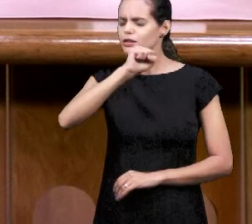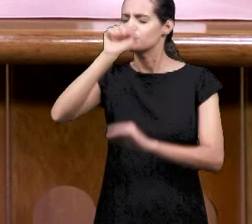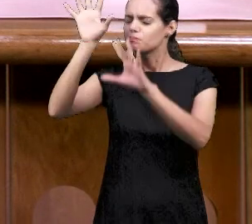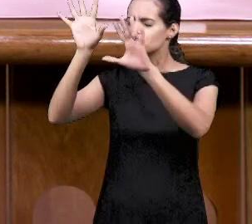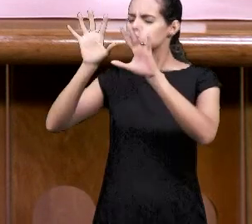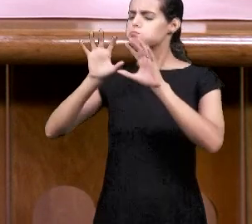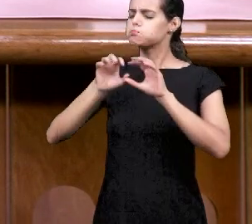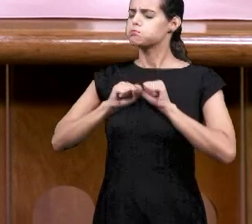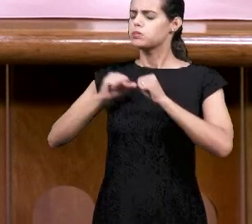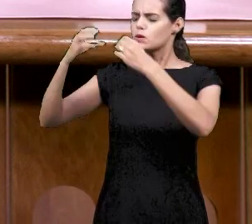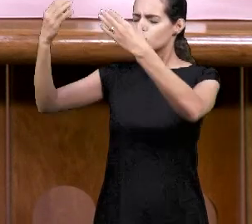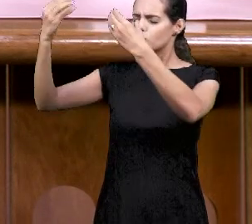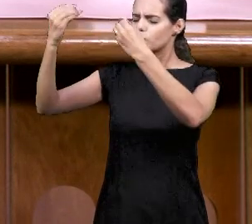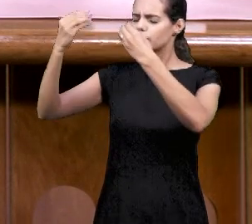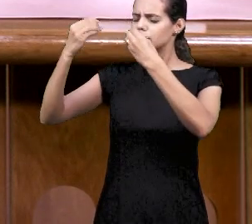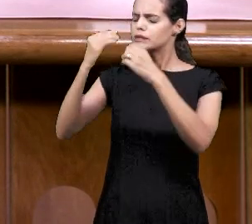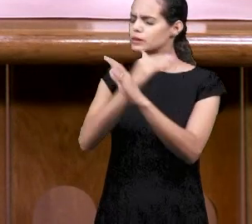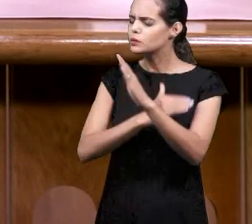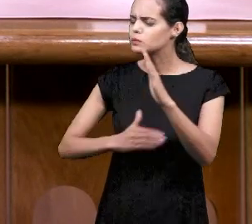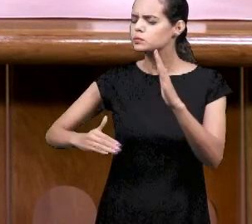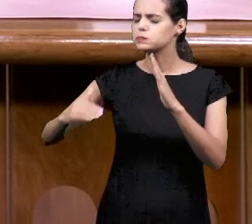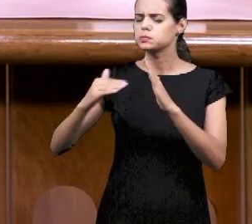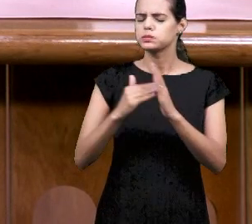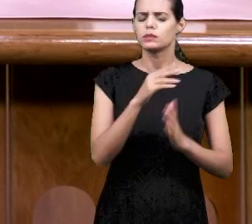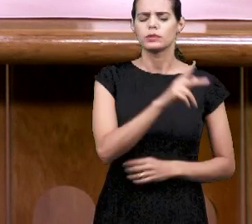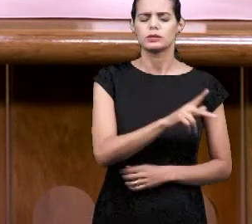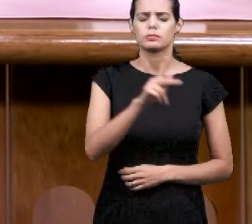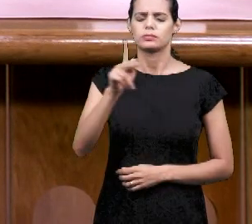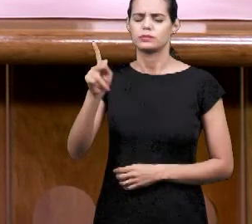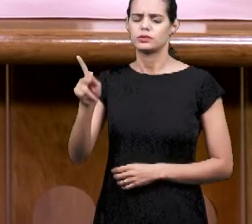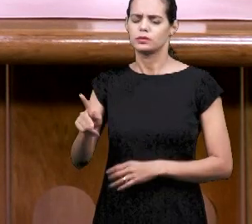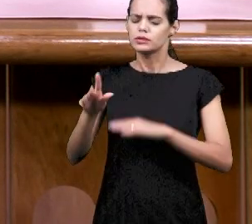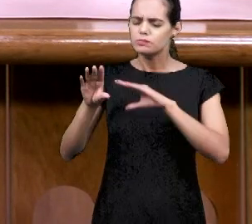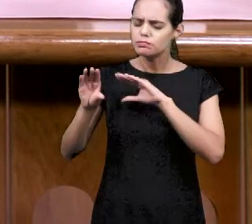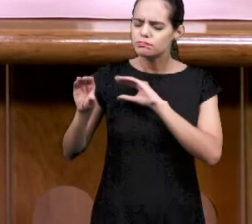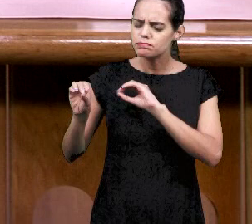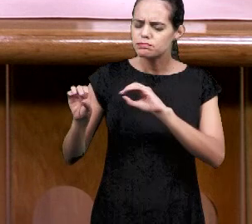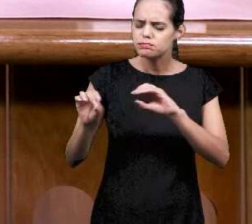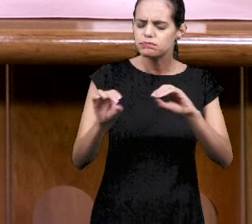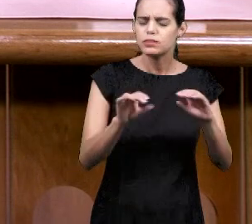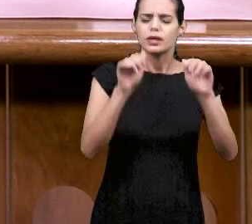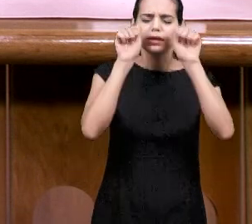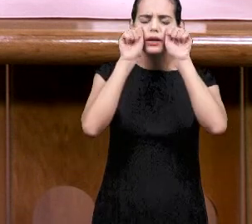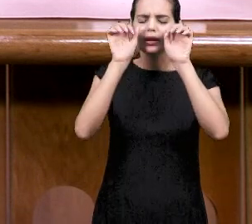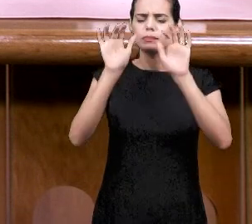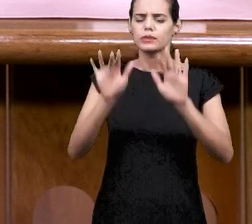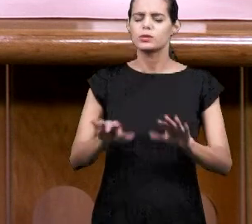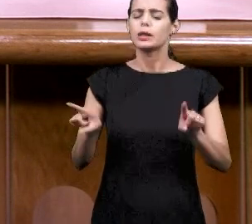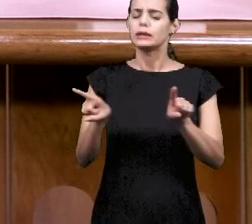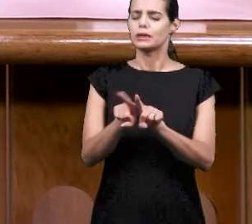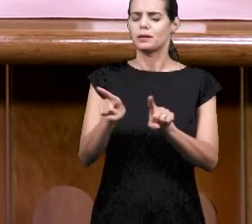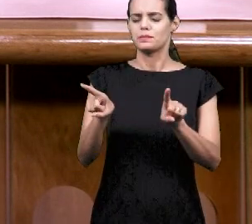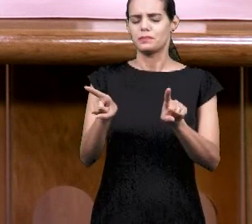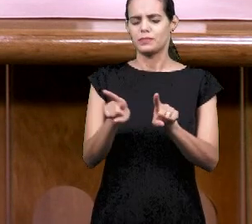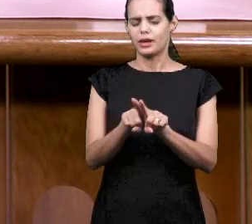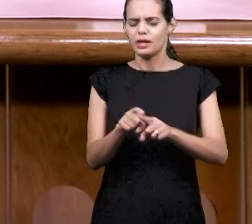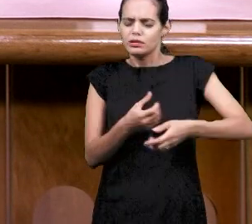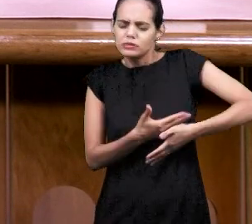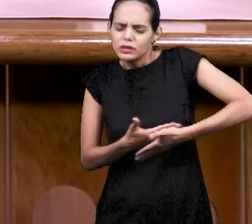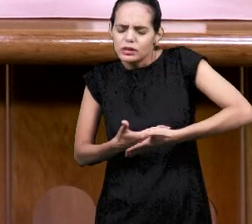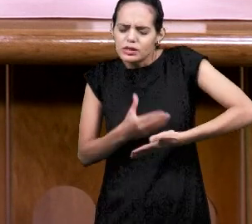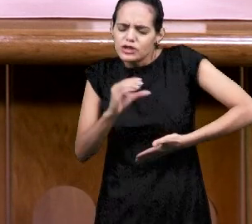classe d'adolescents, aussi dans la classe des jeunes. Seigneur, impose ta main pour les bénir, afin qu'ils puissent